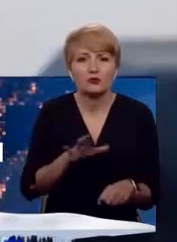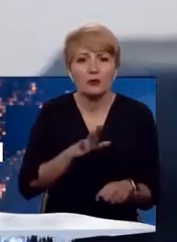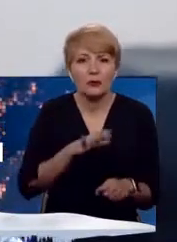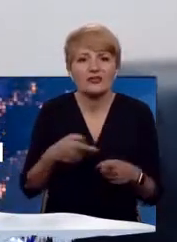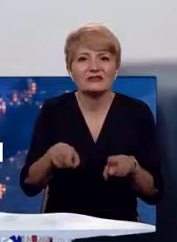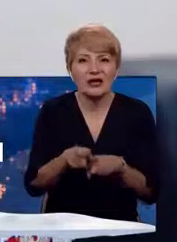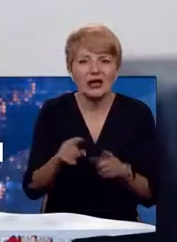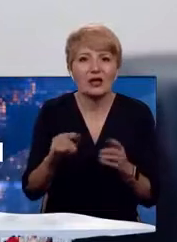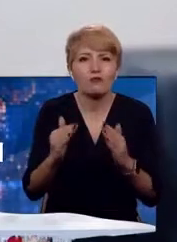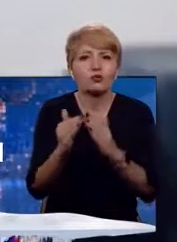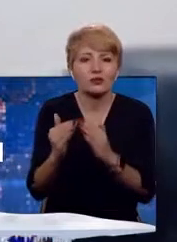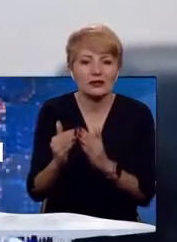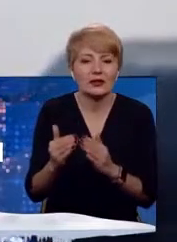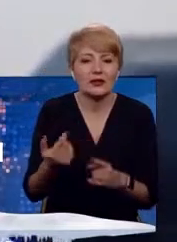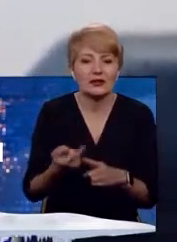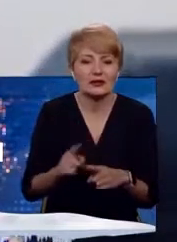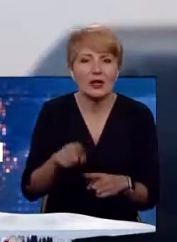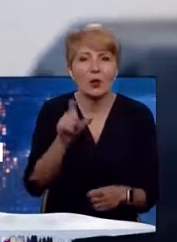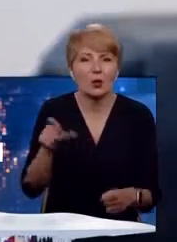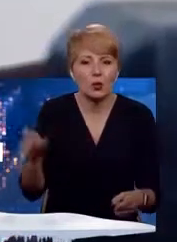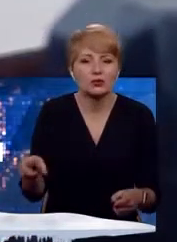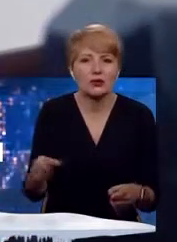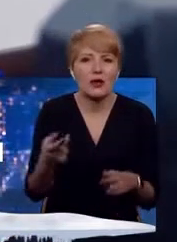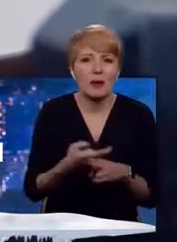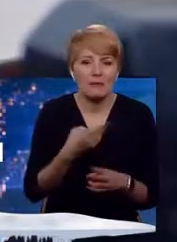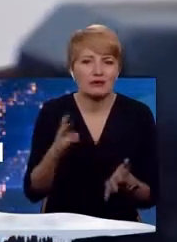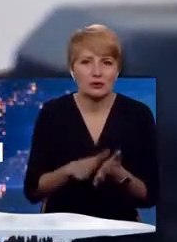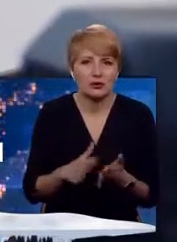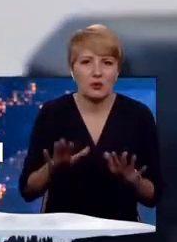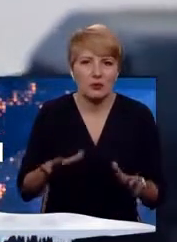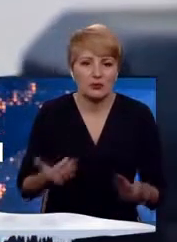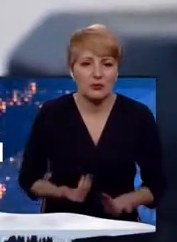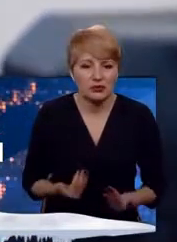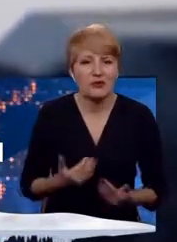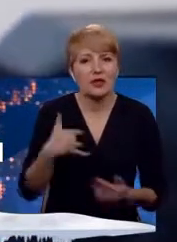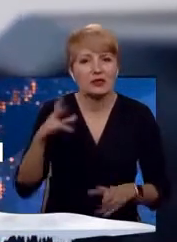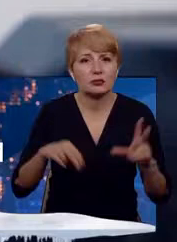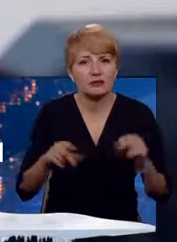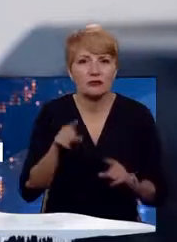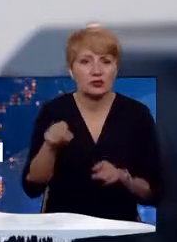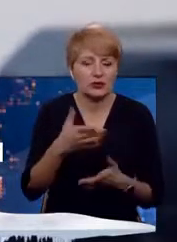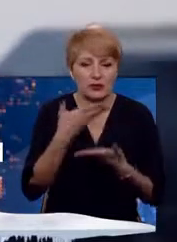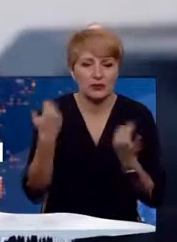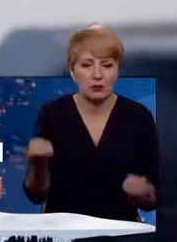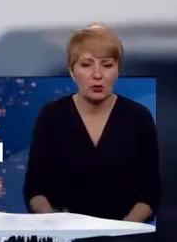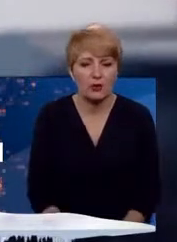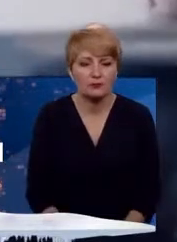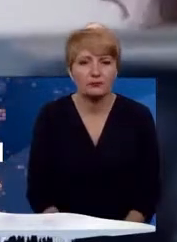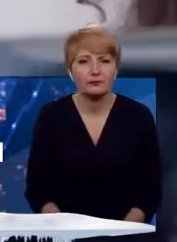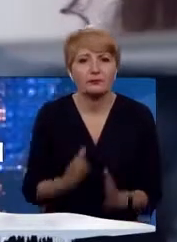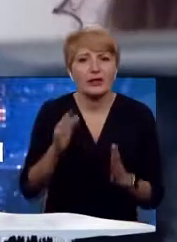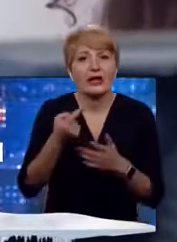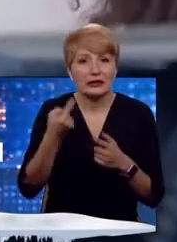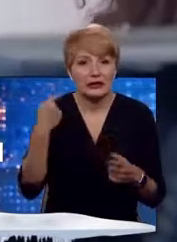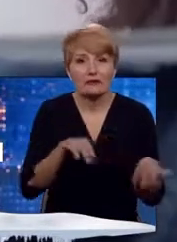будинках, це люди без певного місця проживання, але сподіваємося, їх не було. А від'їжджала нещодавно